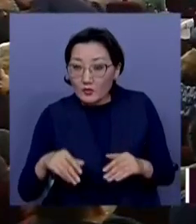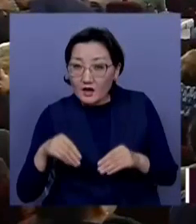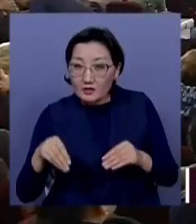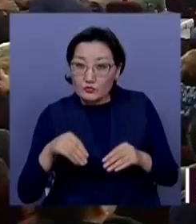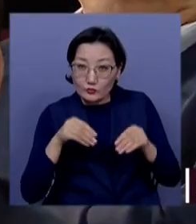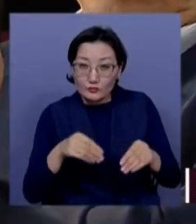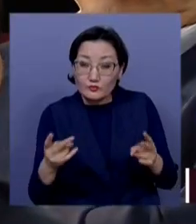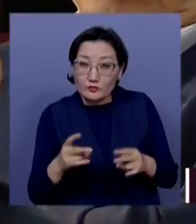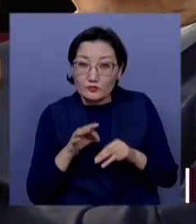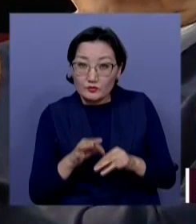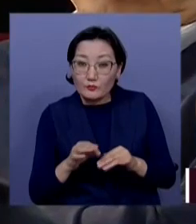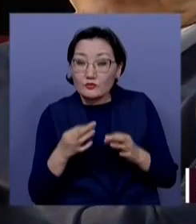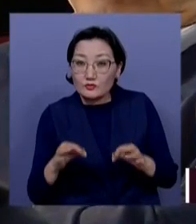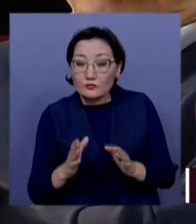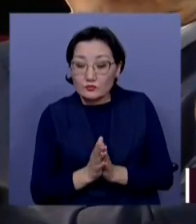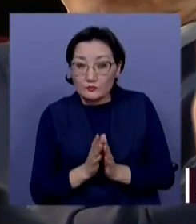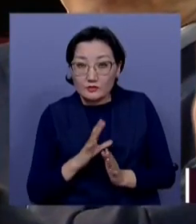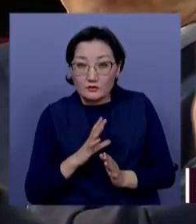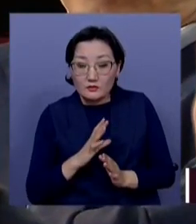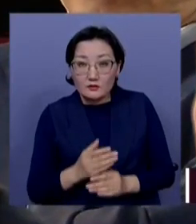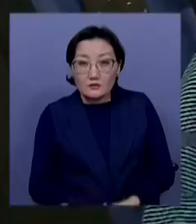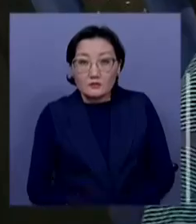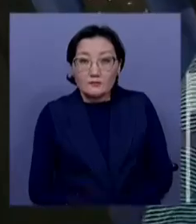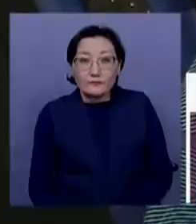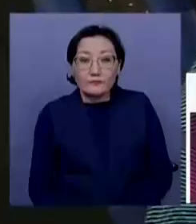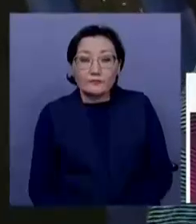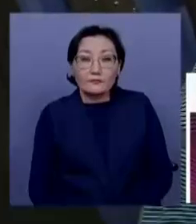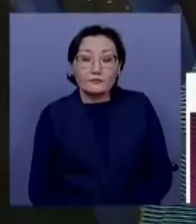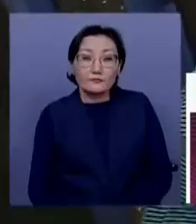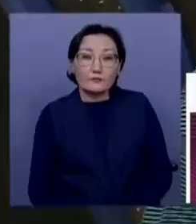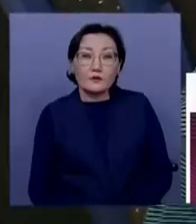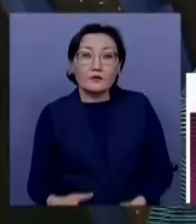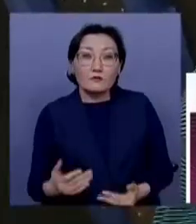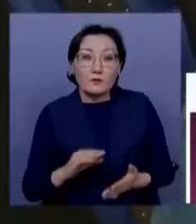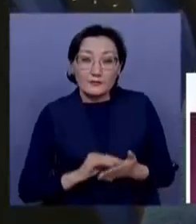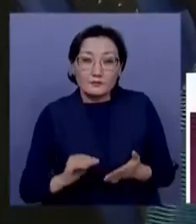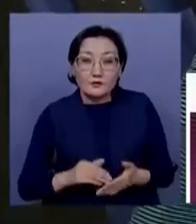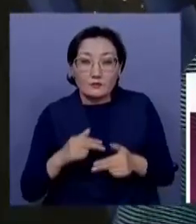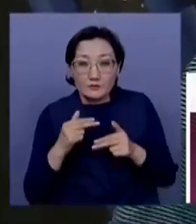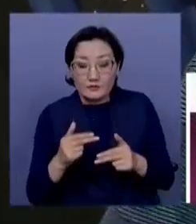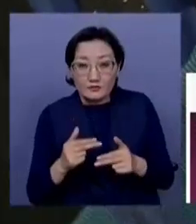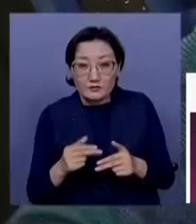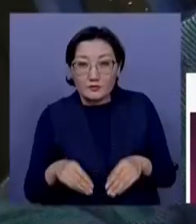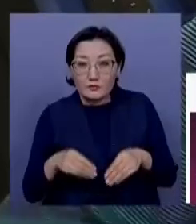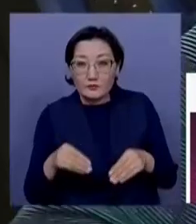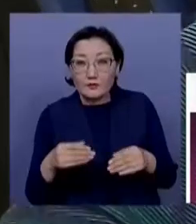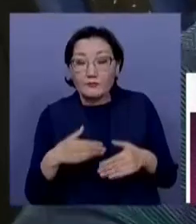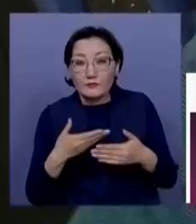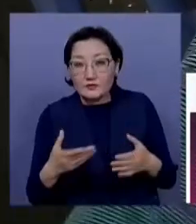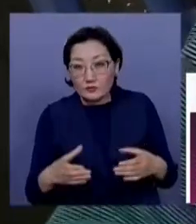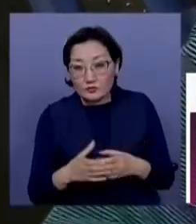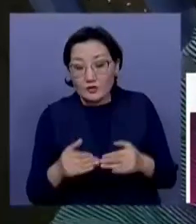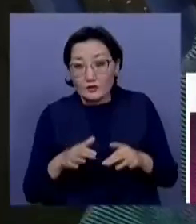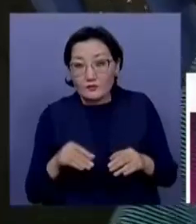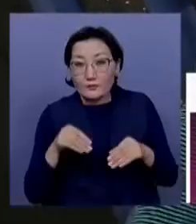үшін жүргізуге рұқсат берсеңіз деп өтініш білдірген болатын. Я к вам письменно обращался насчет посадок. Вот мы инициативная группа решили